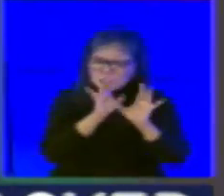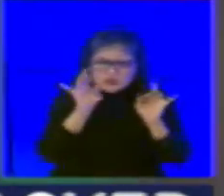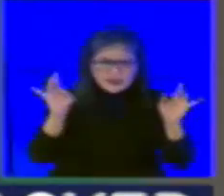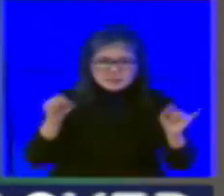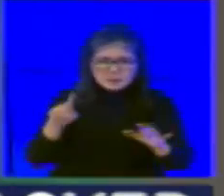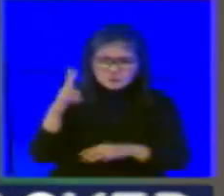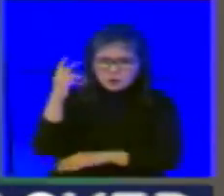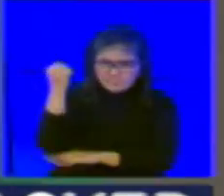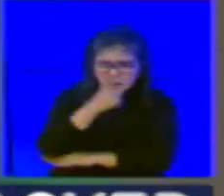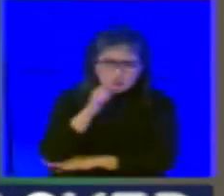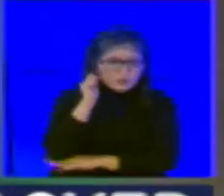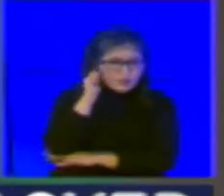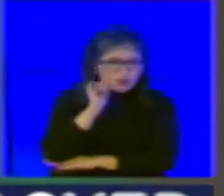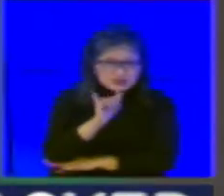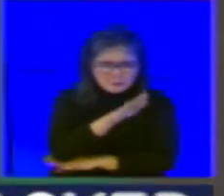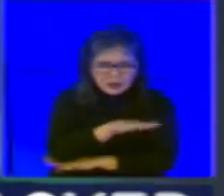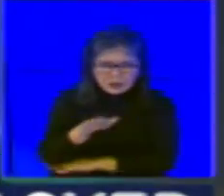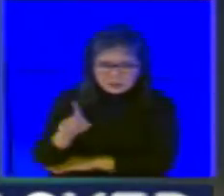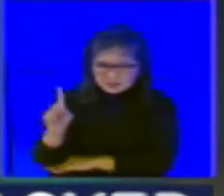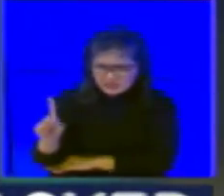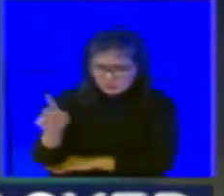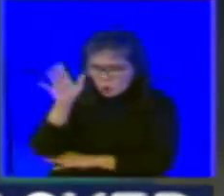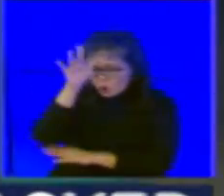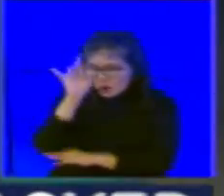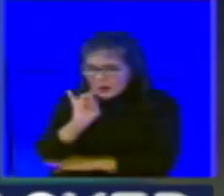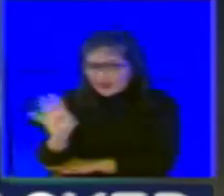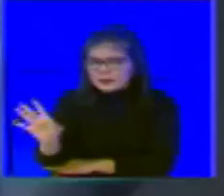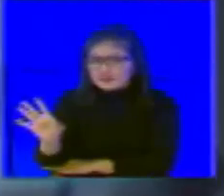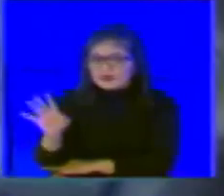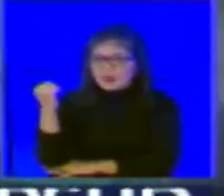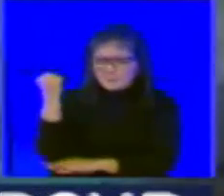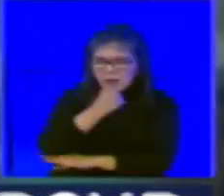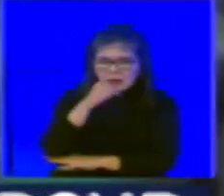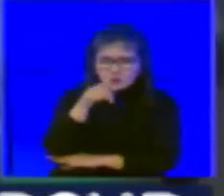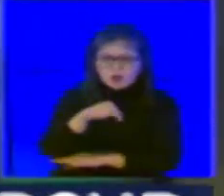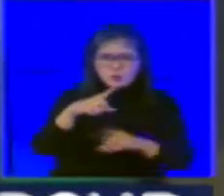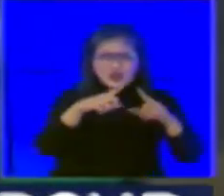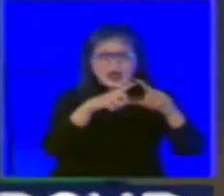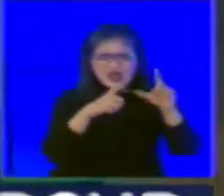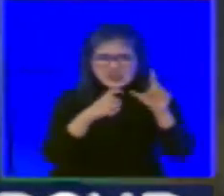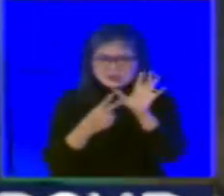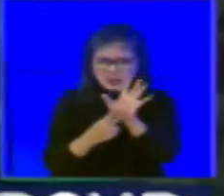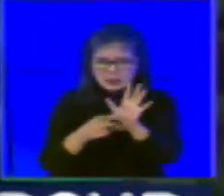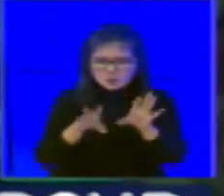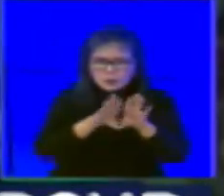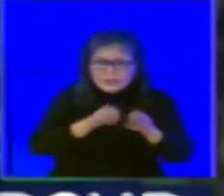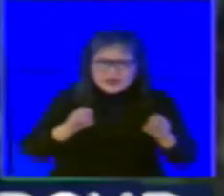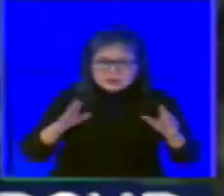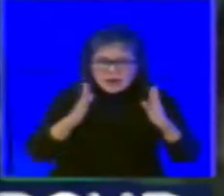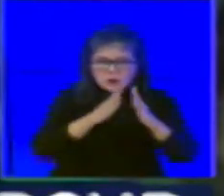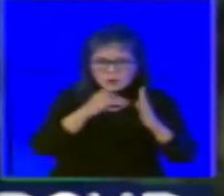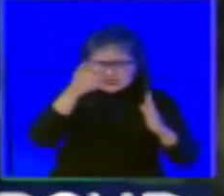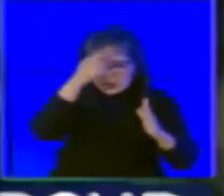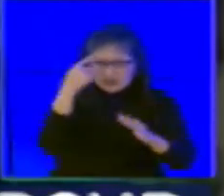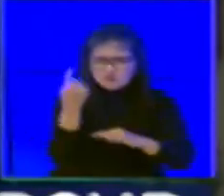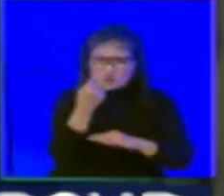yakni ibu dan anak serta 1 orang lain. Ironisnya, seorang pelaku merupakan ASN yang bekerja di salah satu rumah sakit umum daerah